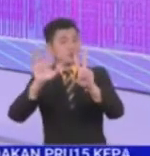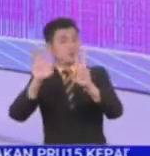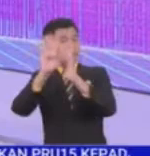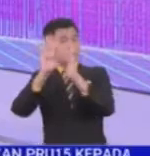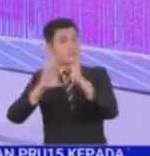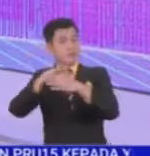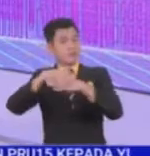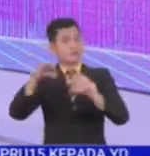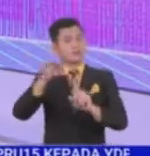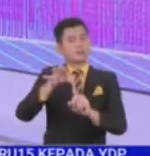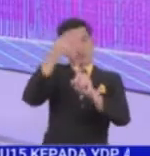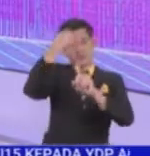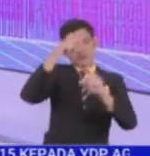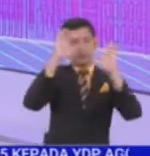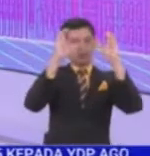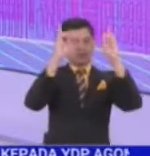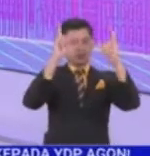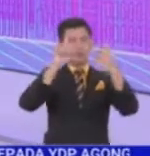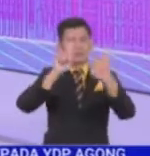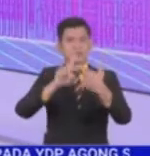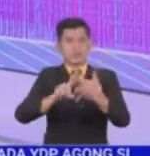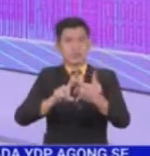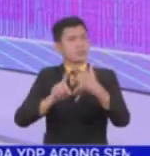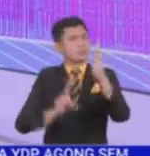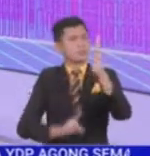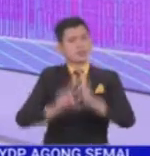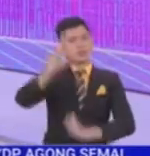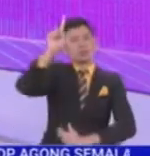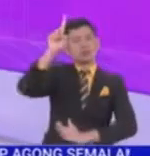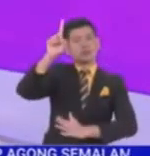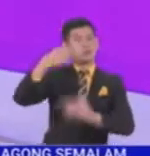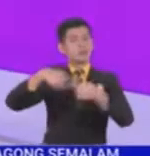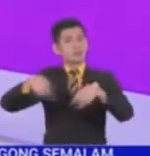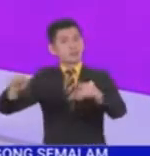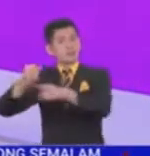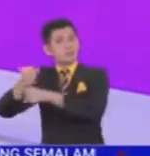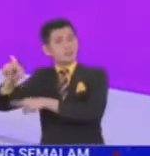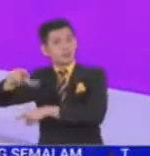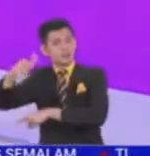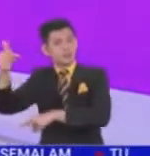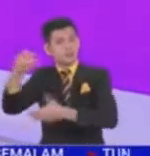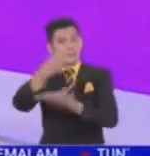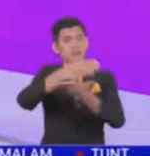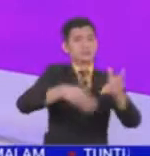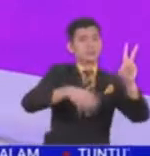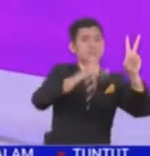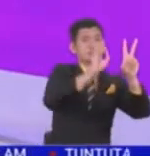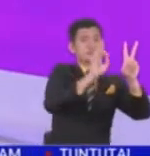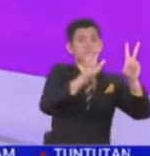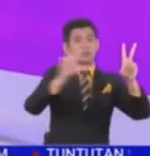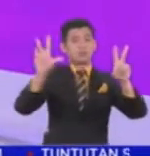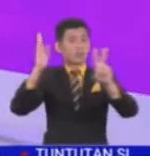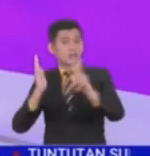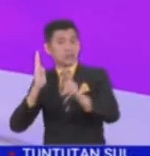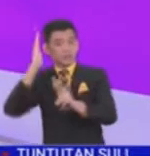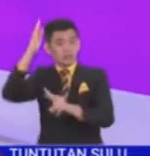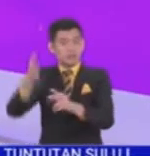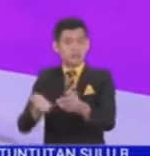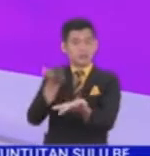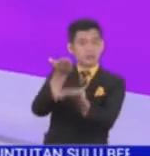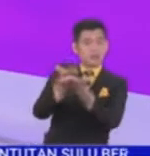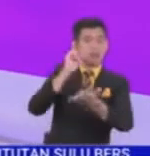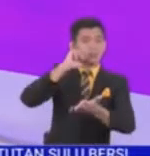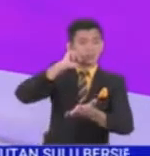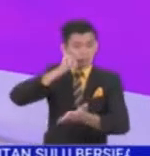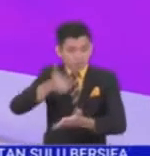RM52.6 bilion khusus kepada sektor pendidikan yang tertinggi berbanding sektor lain. Menerusi bajet 2023 yang akan dibentang esok,